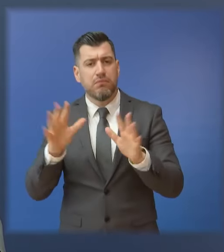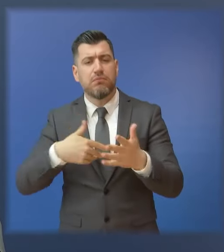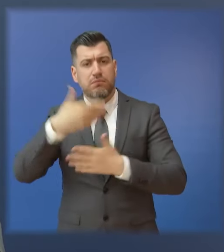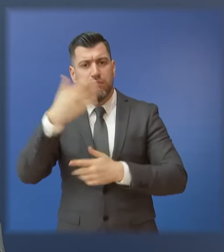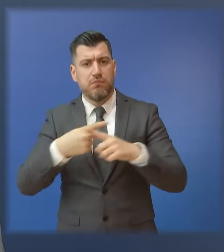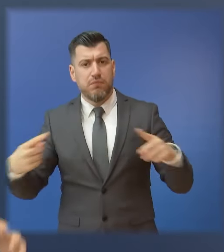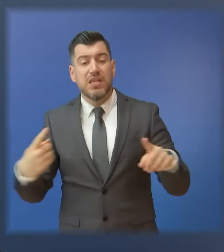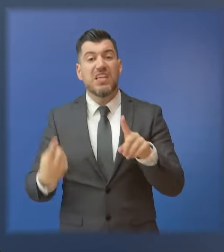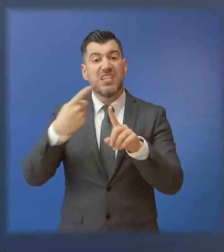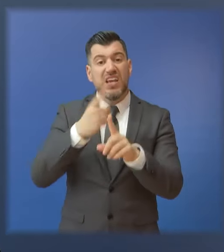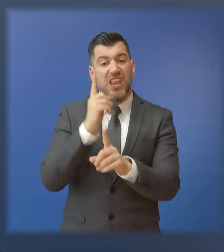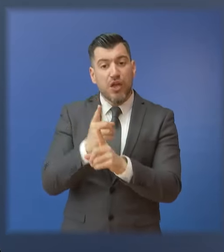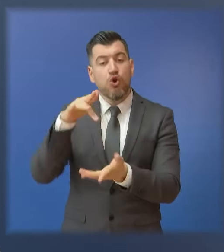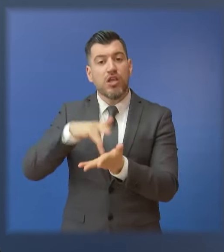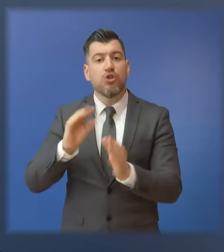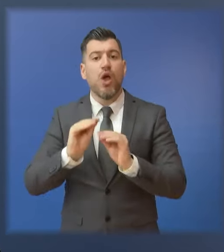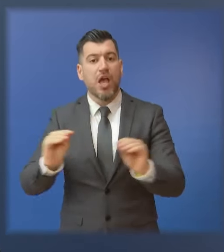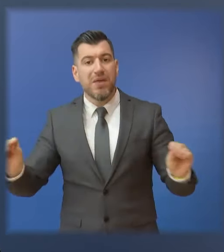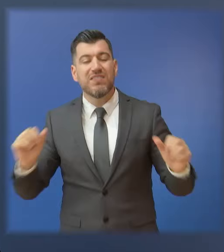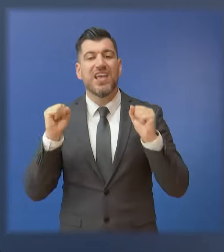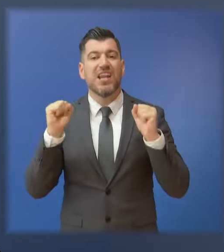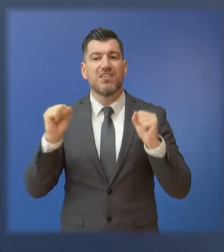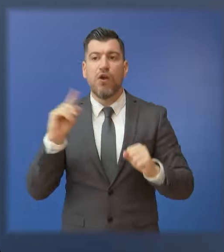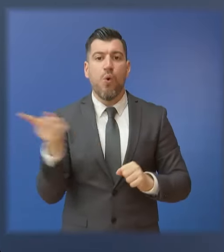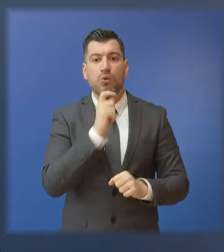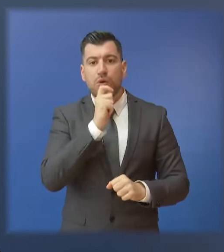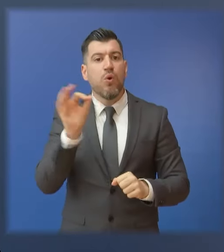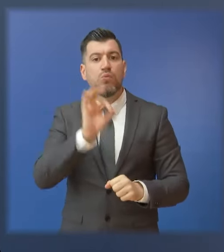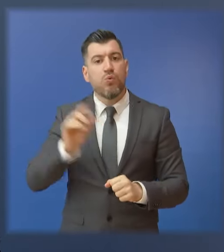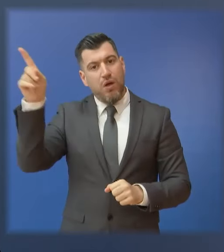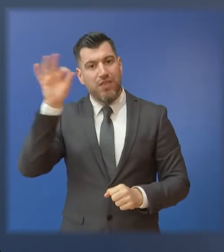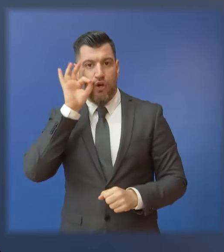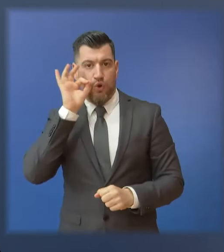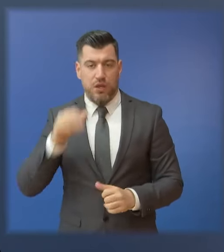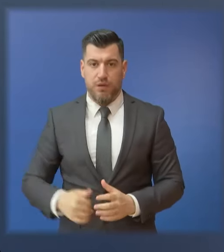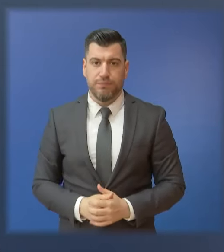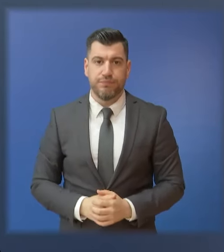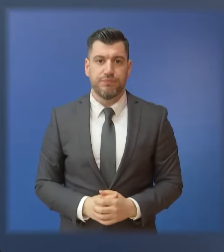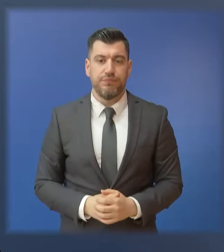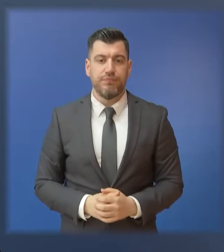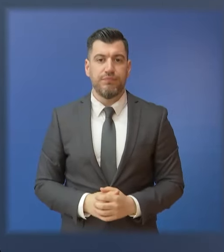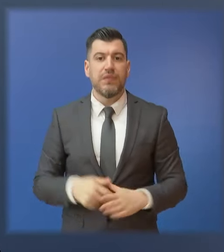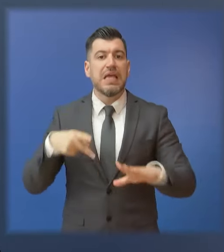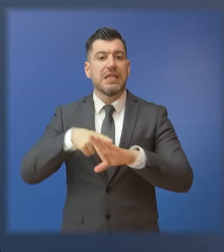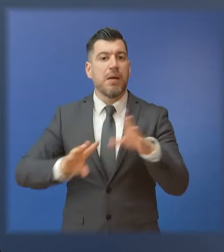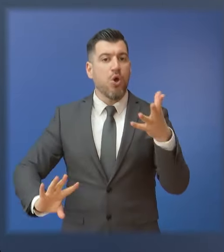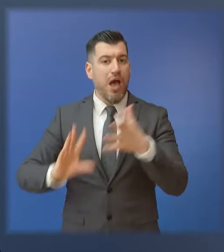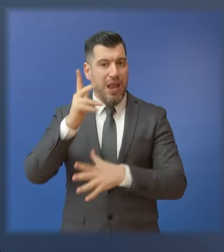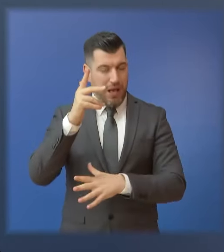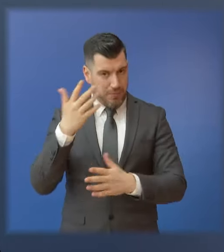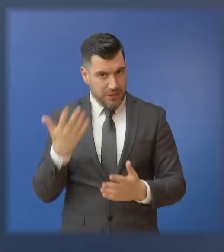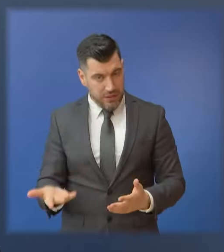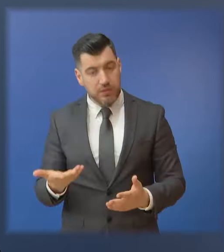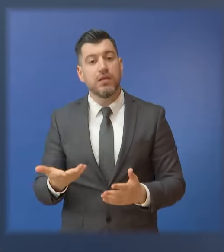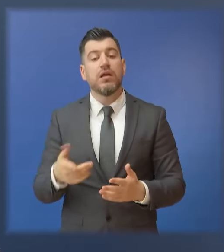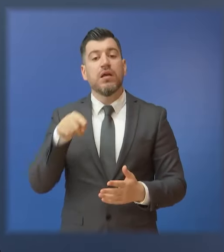εκπαίδευσης για την ασφάλεια των δημοσιογράφων στη θεσσαλονίκη απ το ταμείο ανάκαμψης και ανθεκτικότητας μάλιστα έχουν